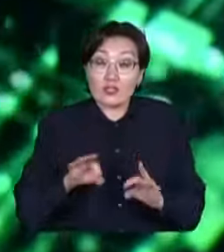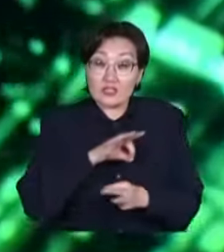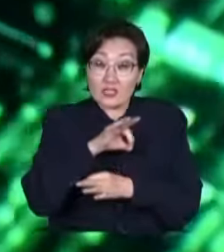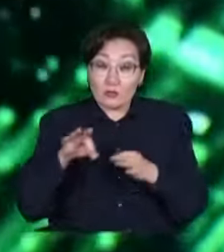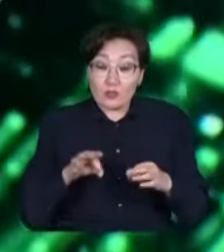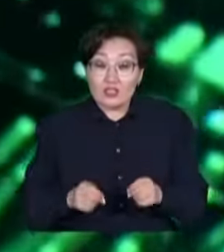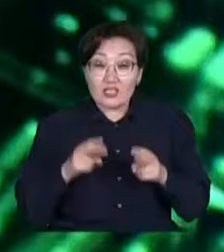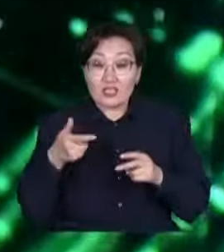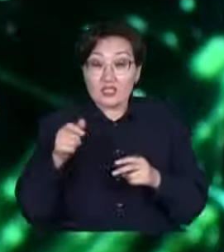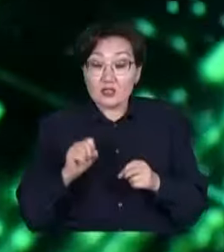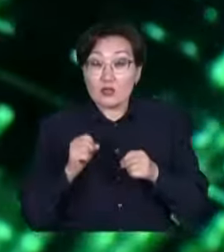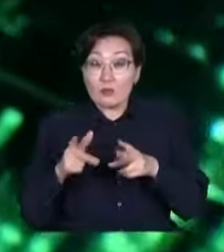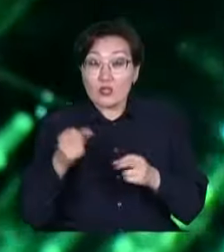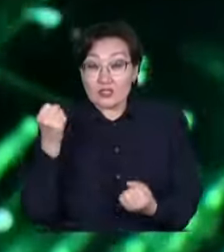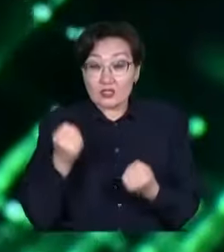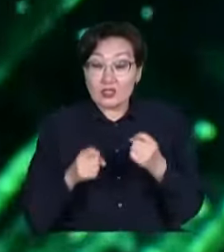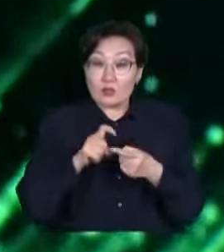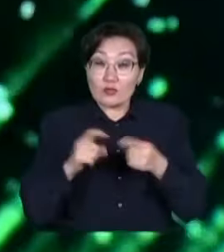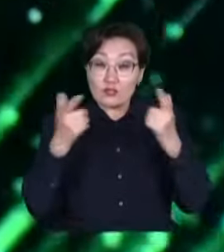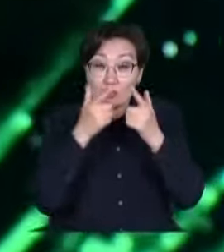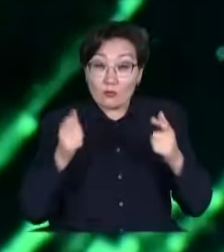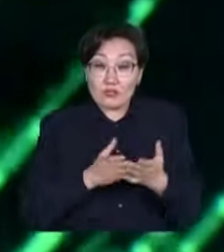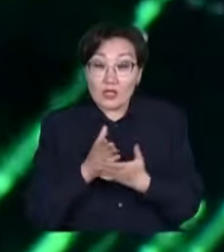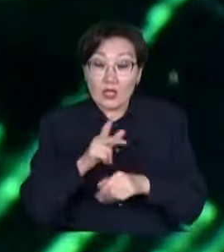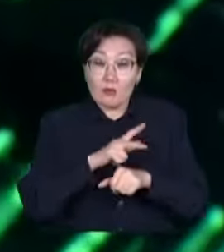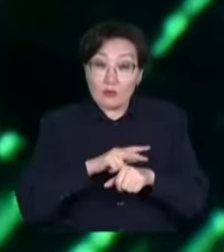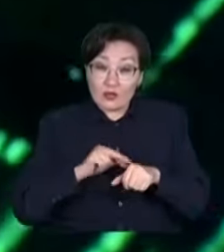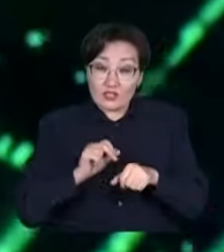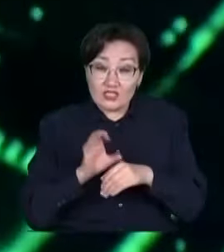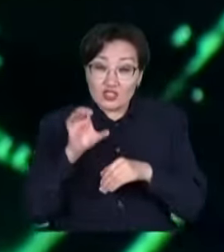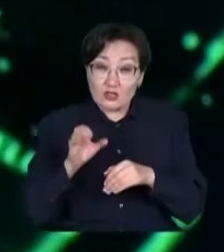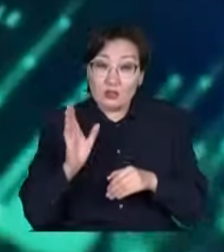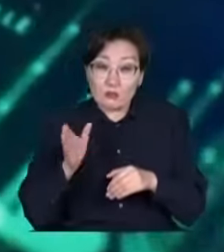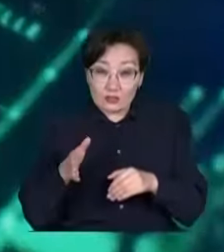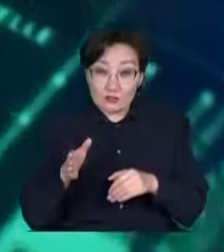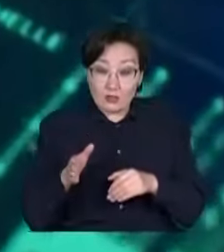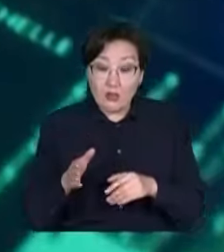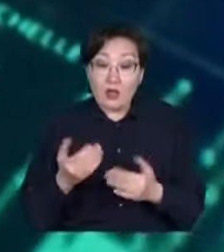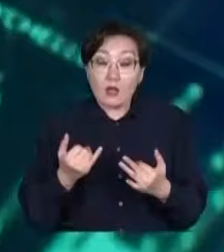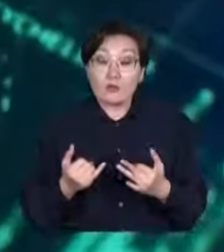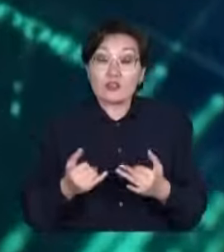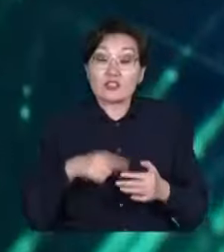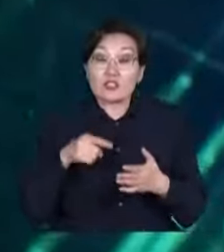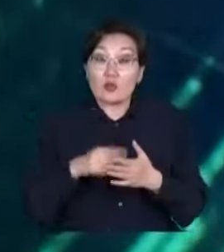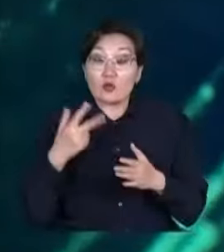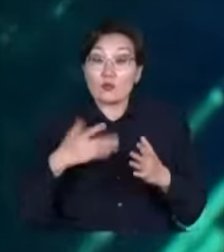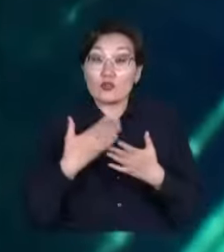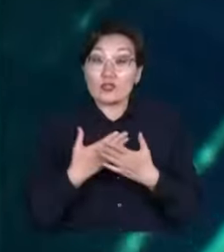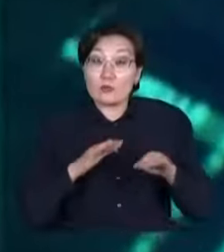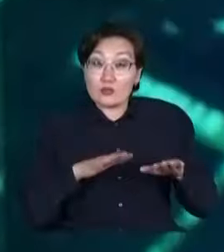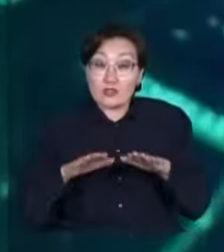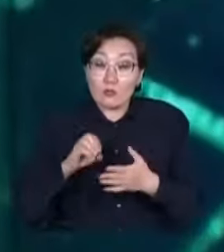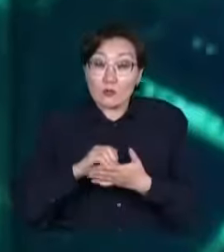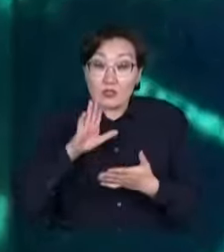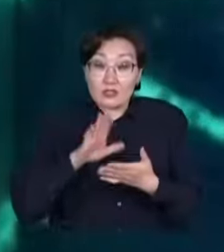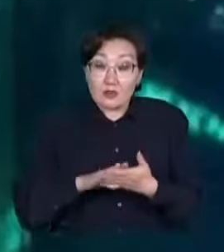зиян газ шығаратын темір тұлпар туралы ақпараттары тікелей полицияға жөнелтілетін болады. Ал қалада 30-ға жуық орында